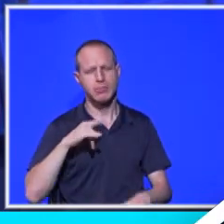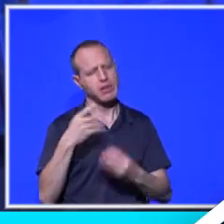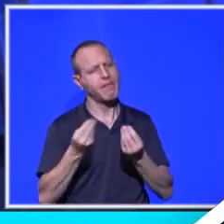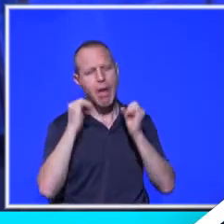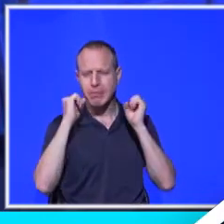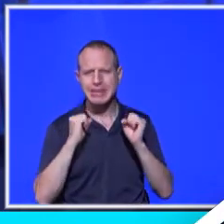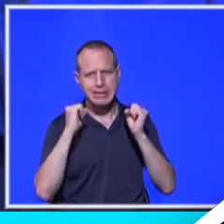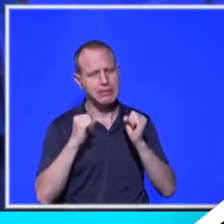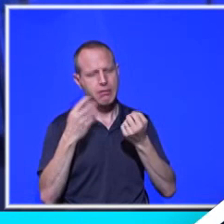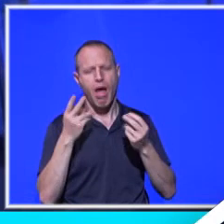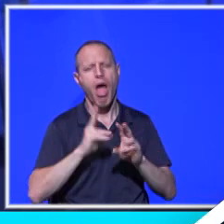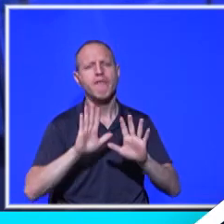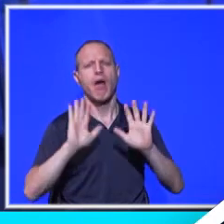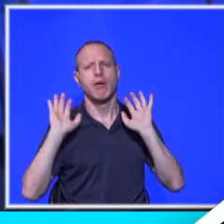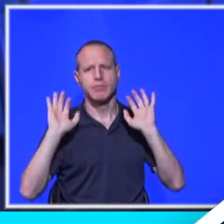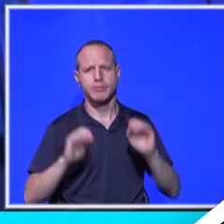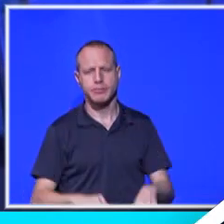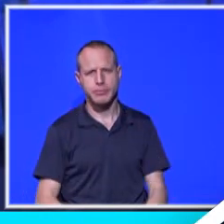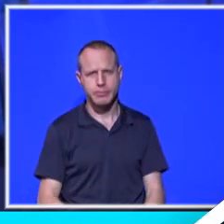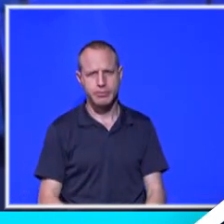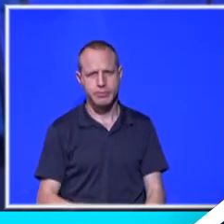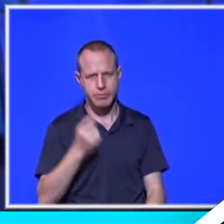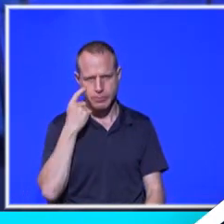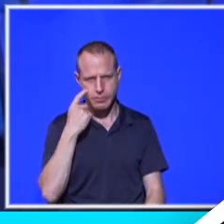זה חייב להיות ככה.